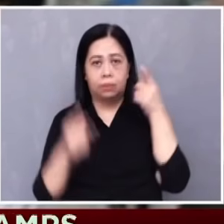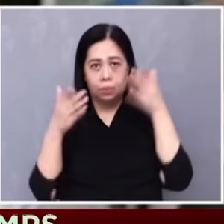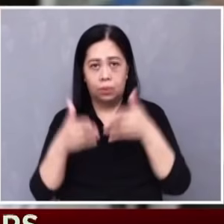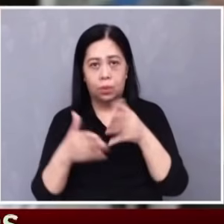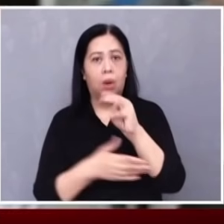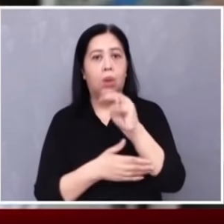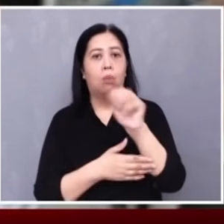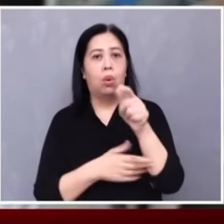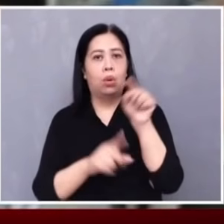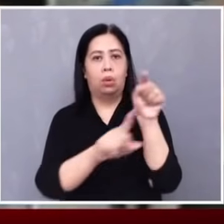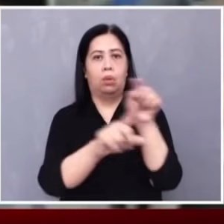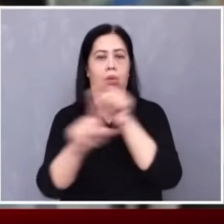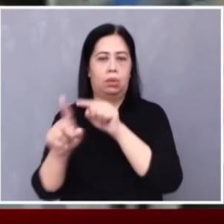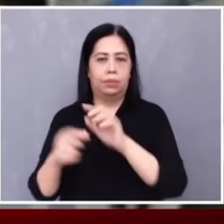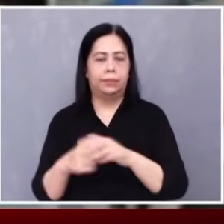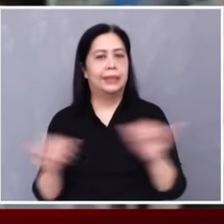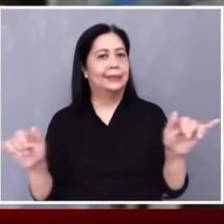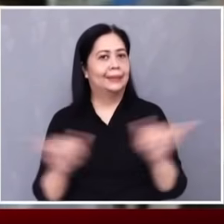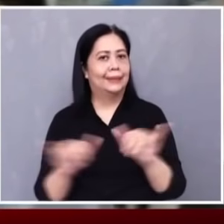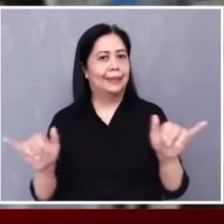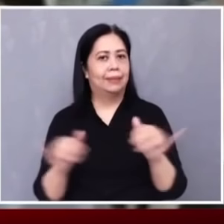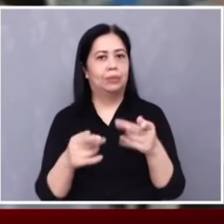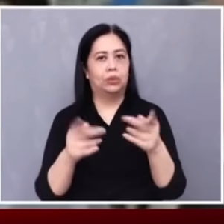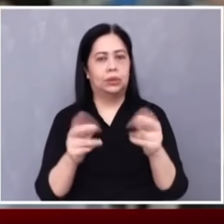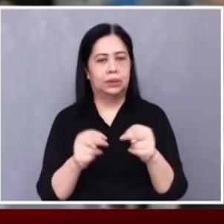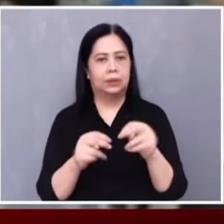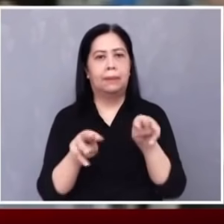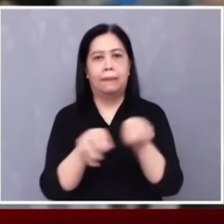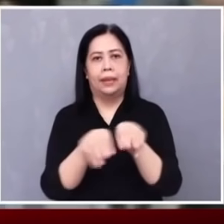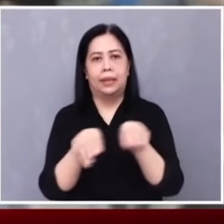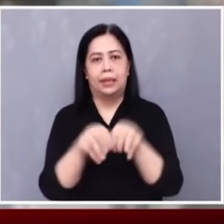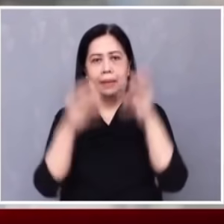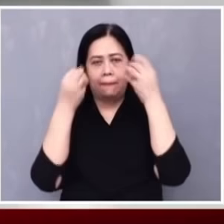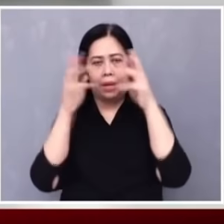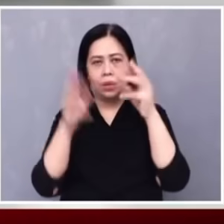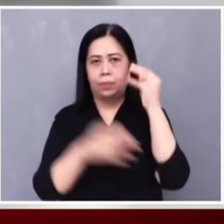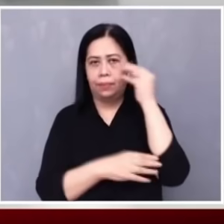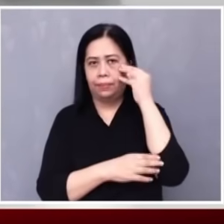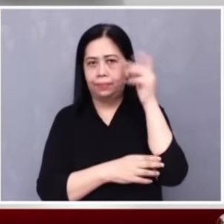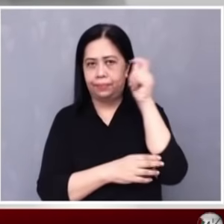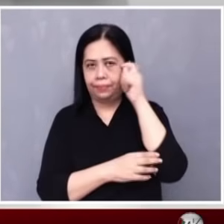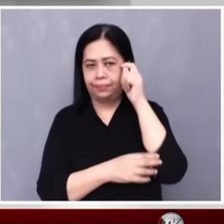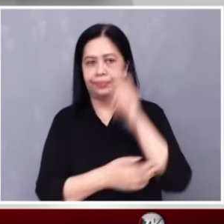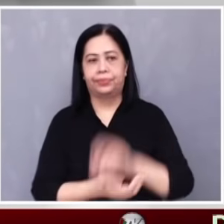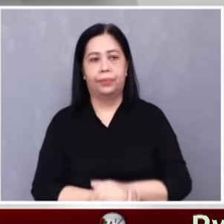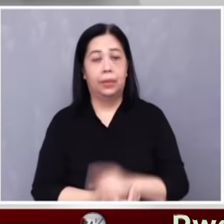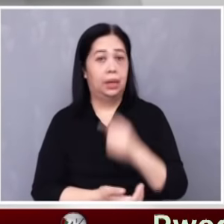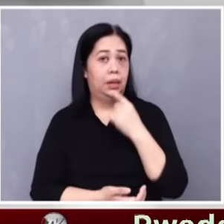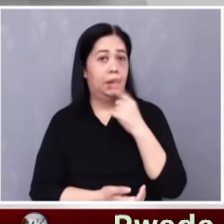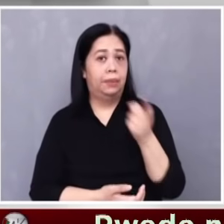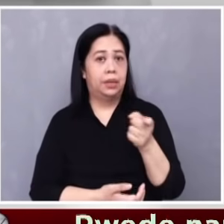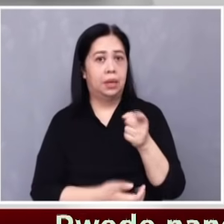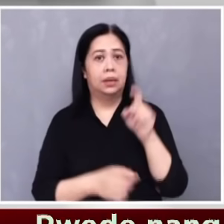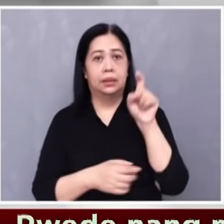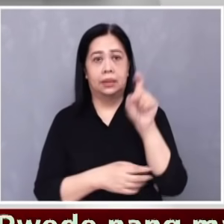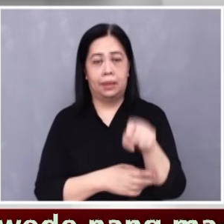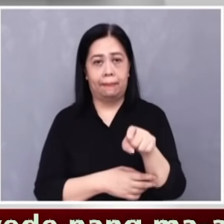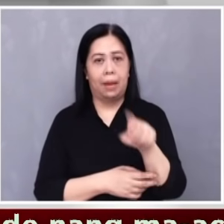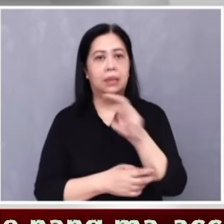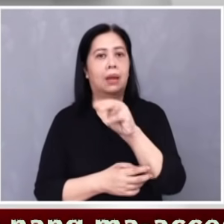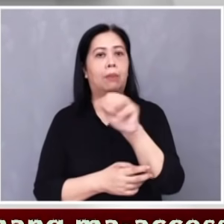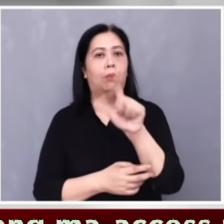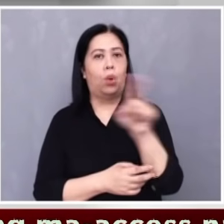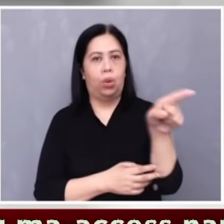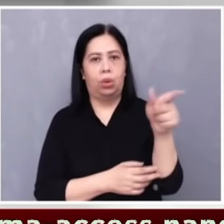operators. Ganyan din ang posisyon ni Marikina City Mayor Marcy Teodoro. Sabi niya, dapat ang mga mall operators